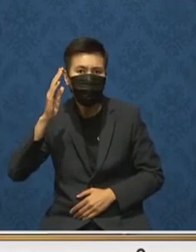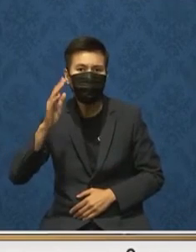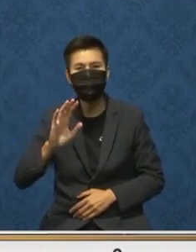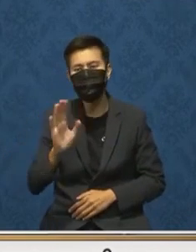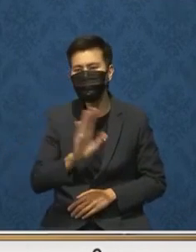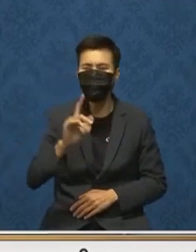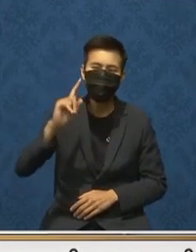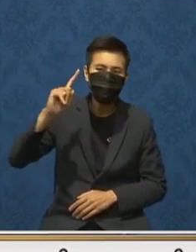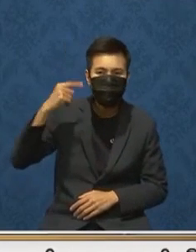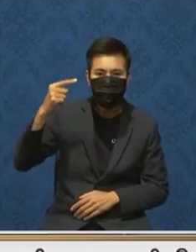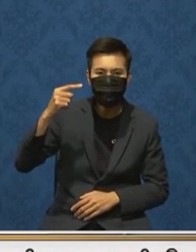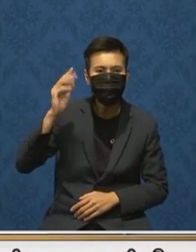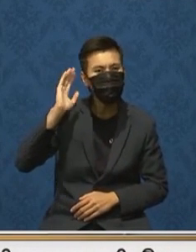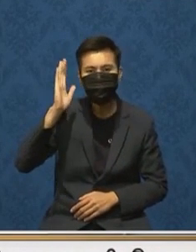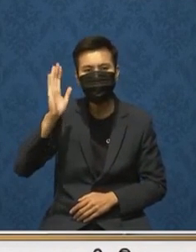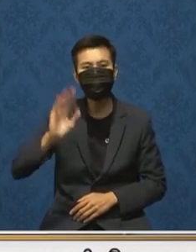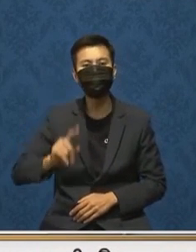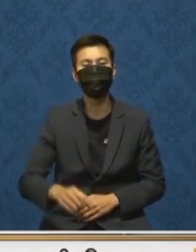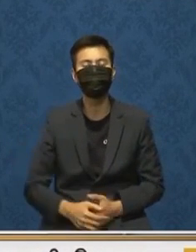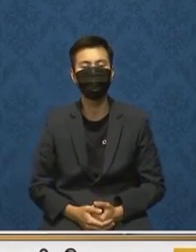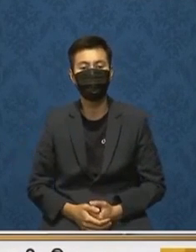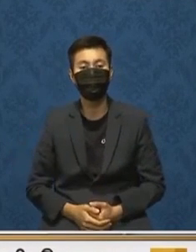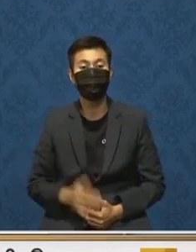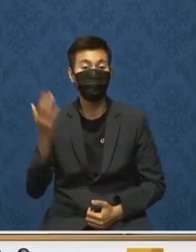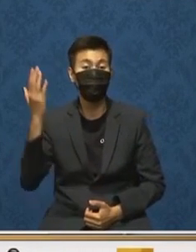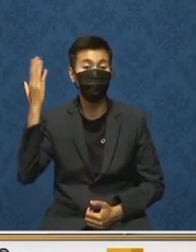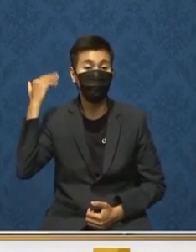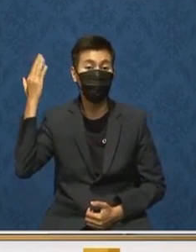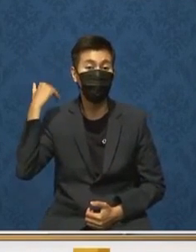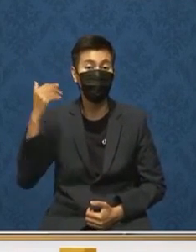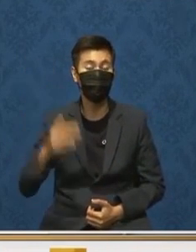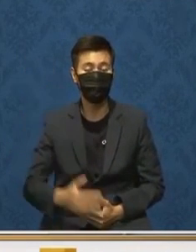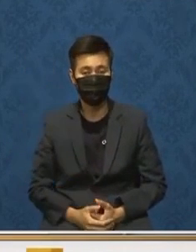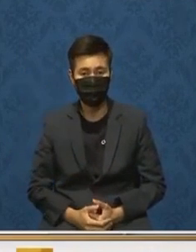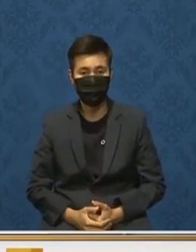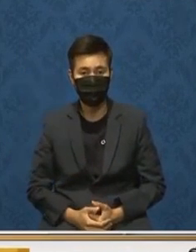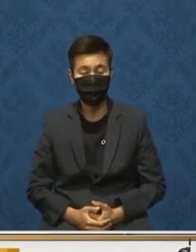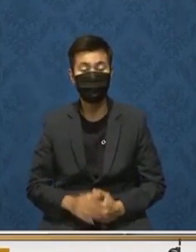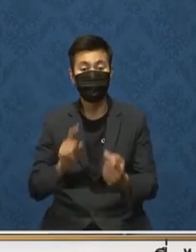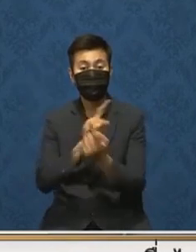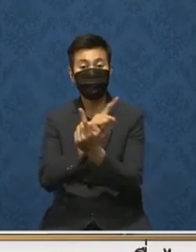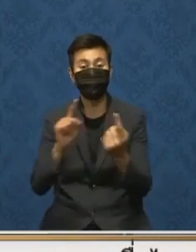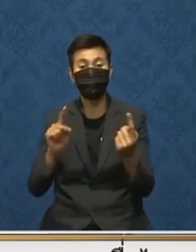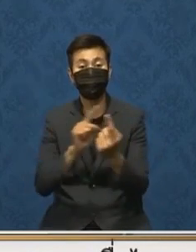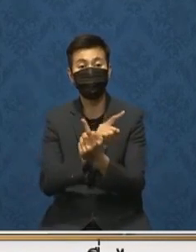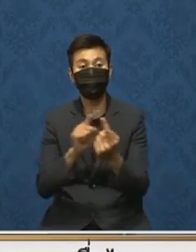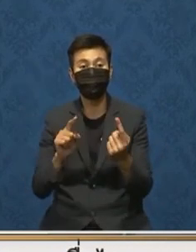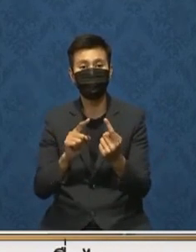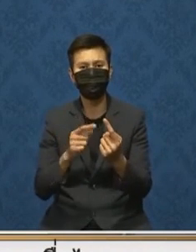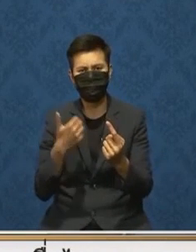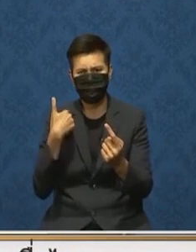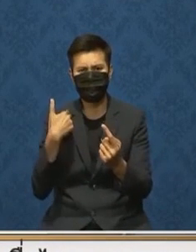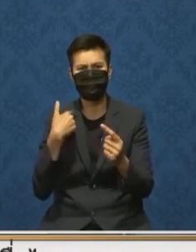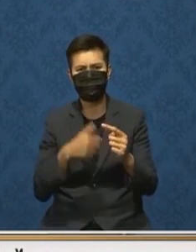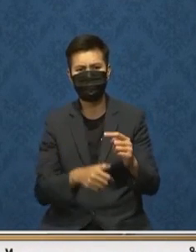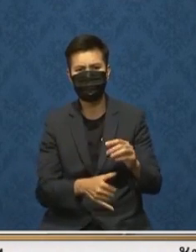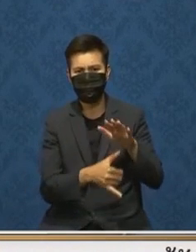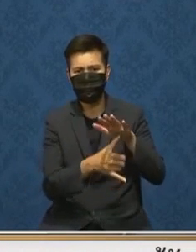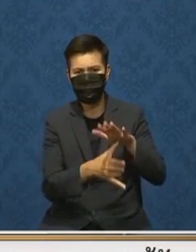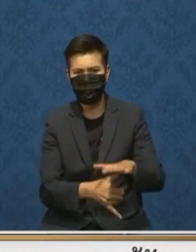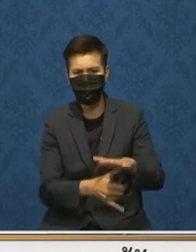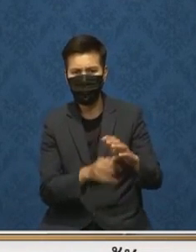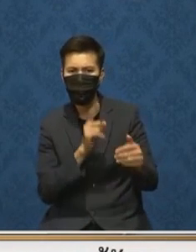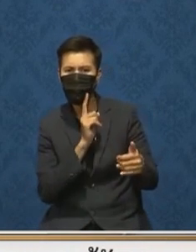ายที่ผ่านมานี้ท่านประธานสังคมก็ดูถูกคนเหล่านี้